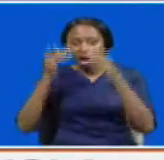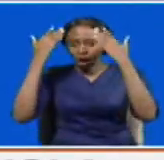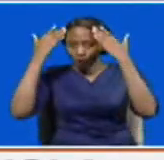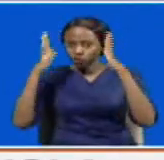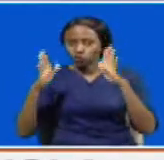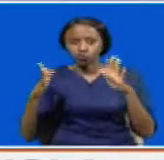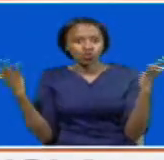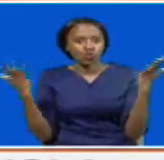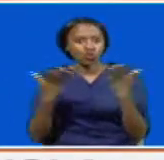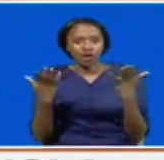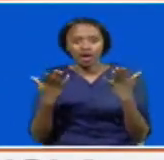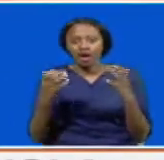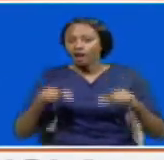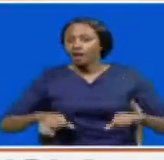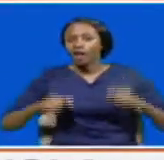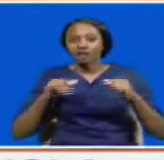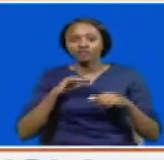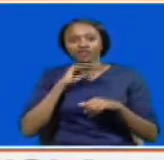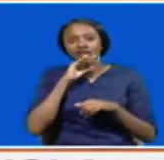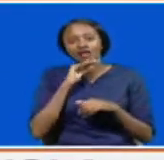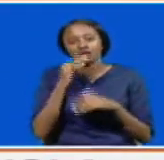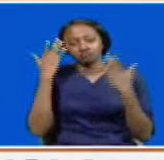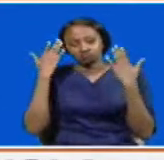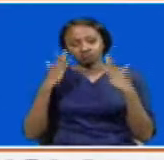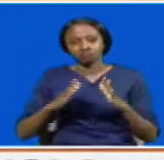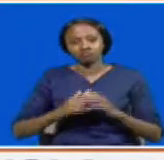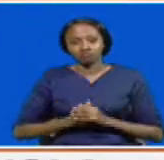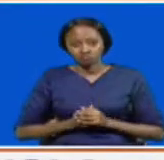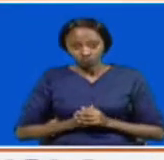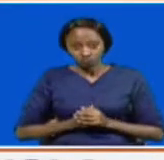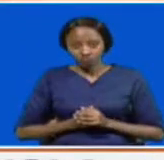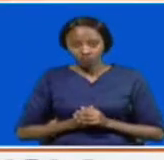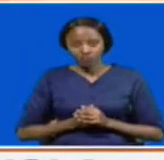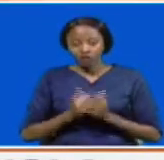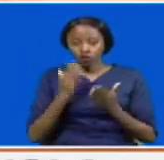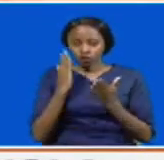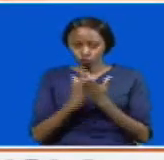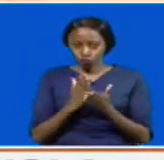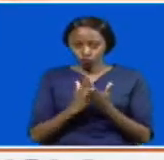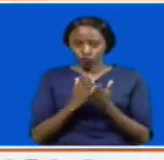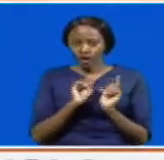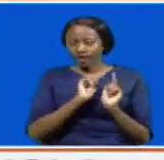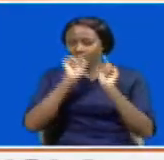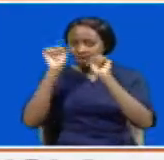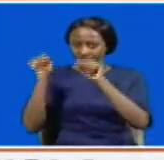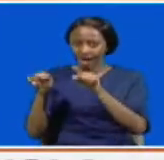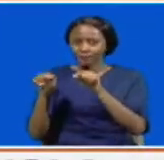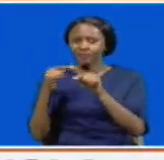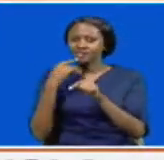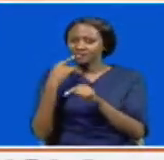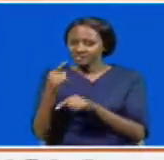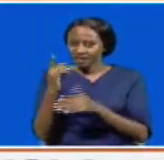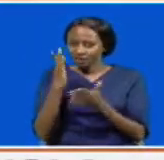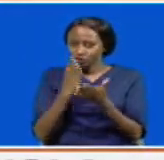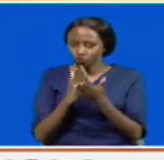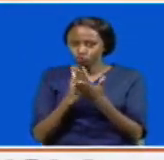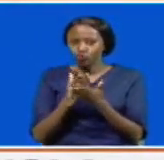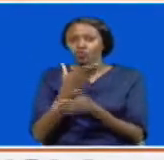hai au la. Kuna mtu alikuwa rescued from there Shakahola, anasema babake